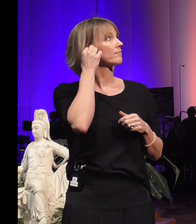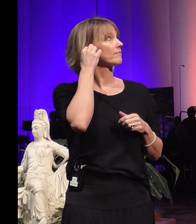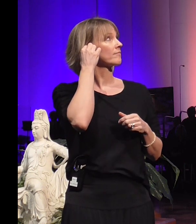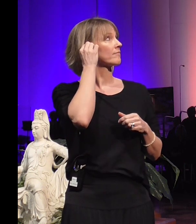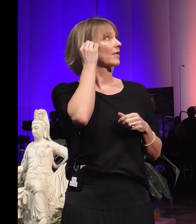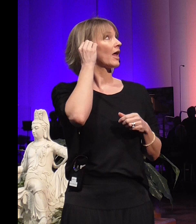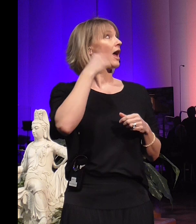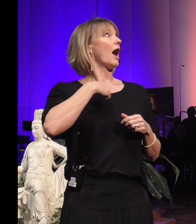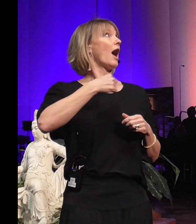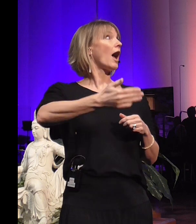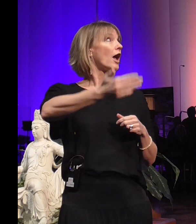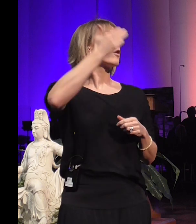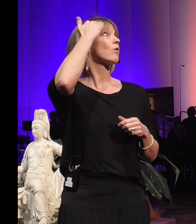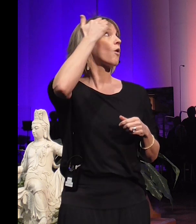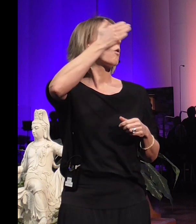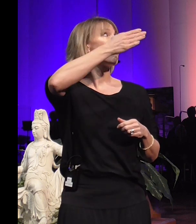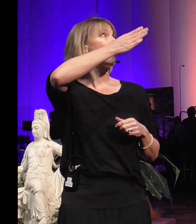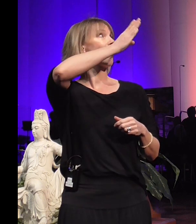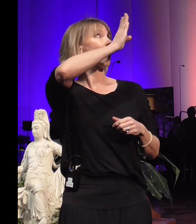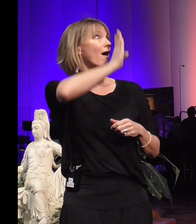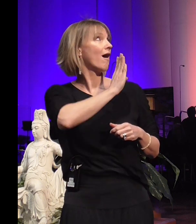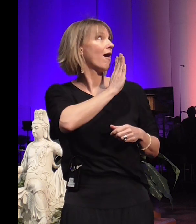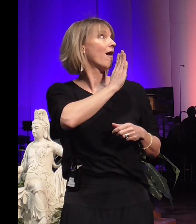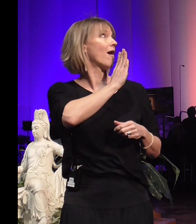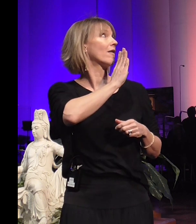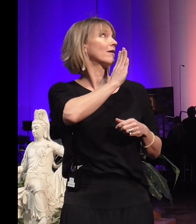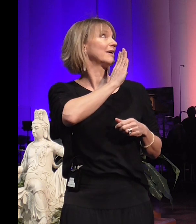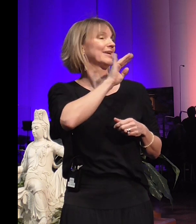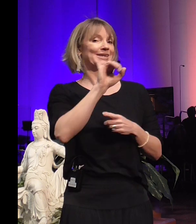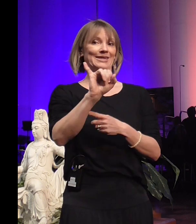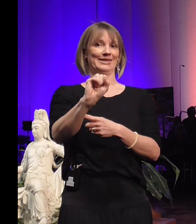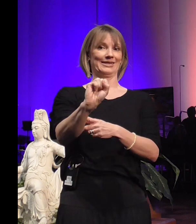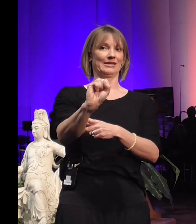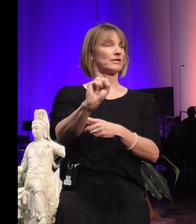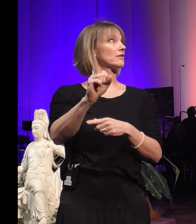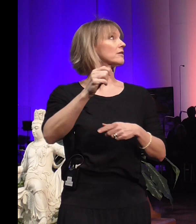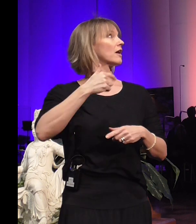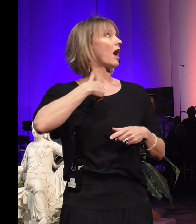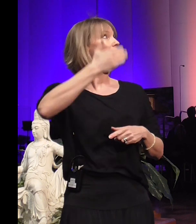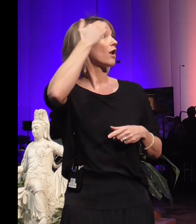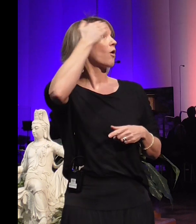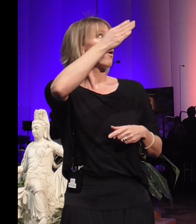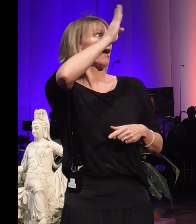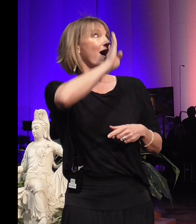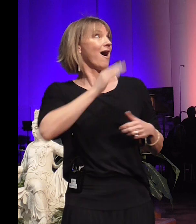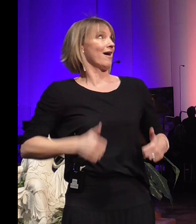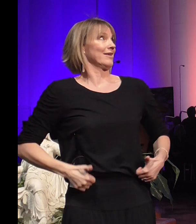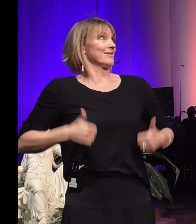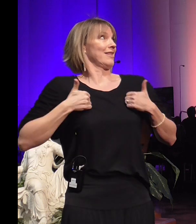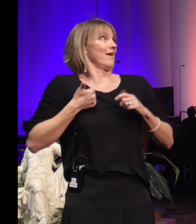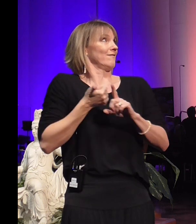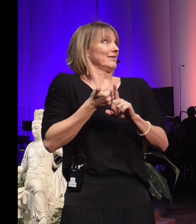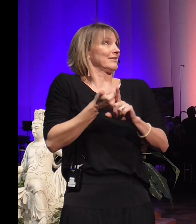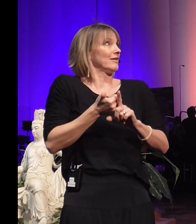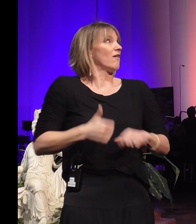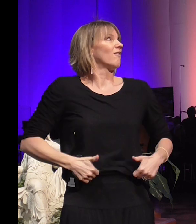Я знаю, що Бог є. Я знаю, що Бог – це саме